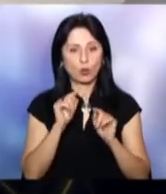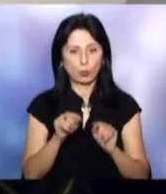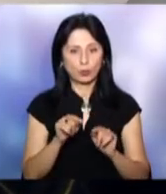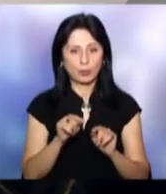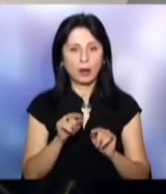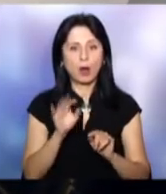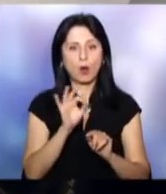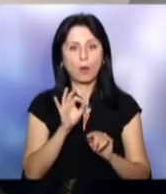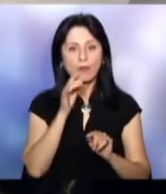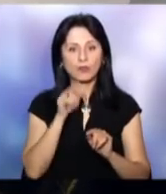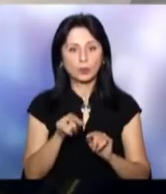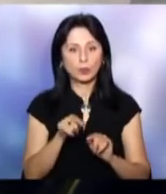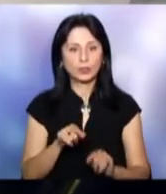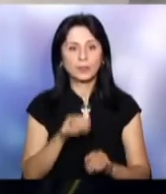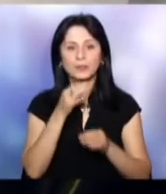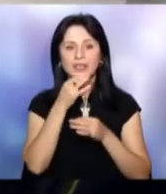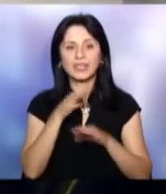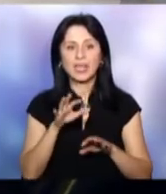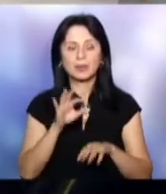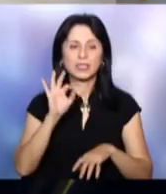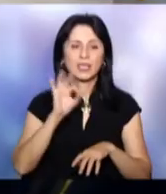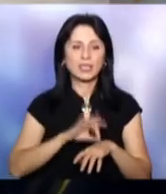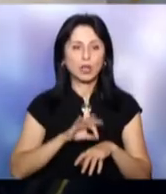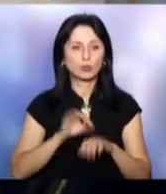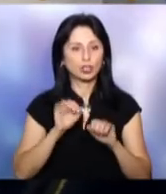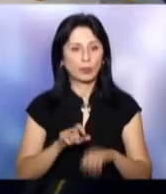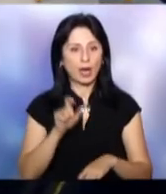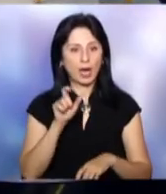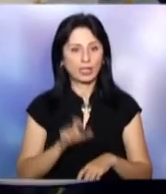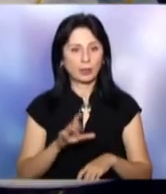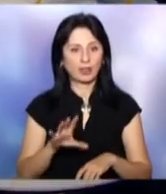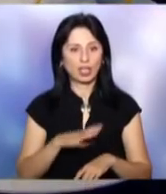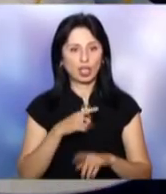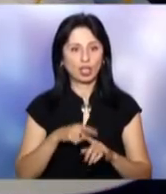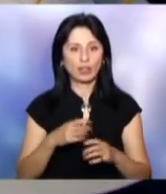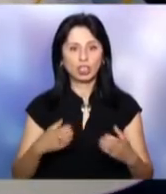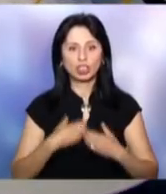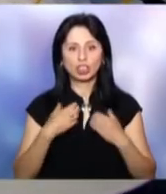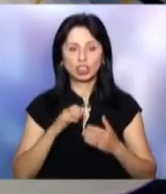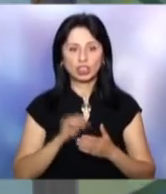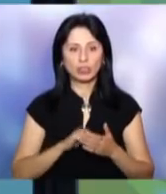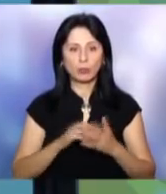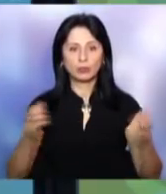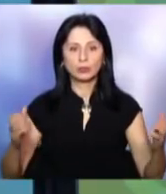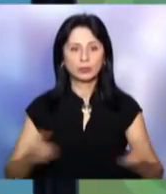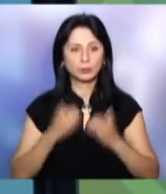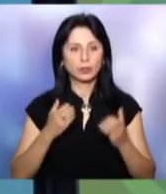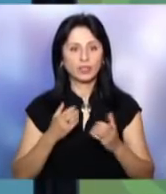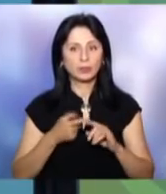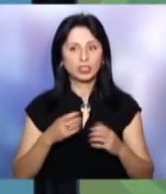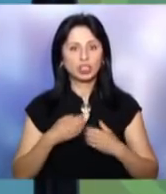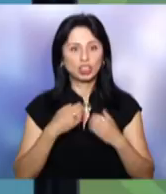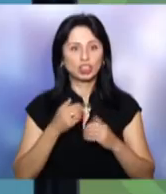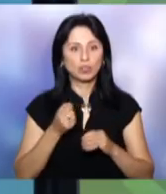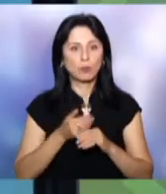დავუბრუნდებით და ამავე დროს ნებისმიერი დიაგნოზი შეიძლება ადამიანისათვის იყოს შიშის საფუძველი, იმ შიშისა,